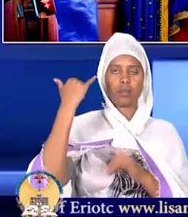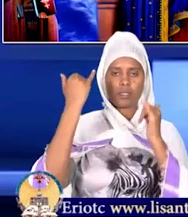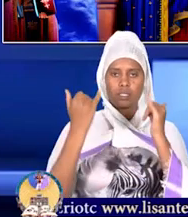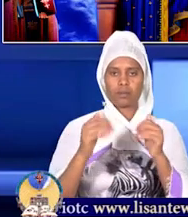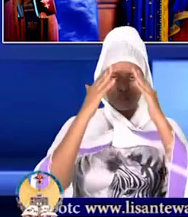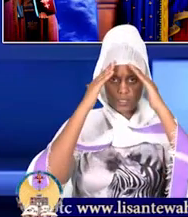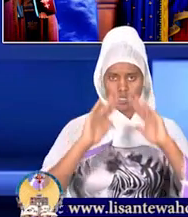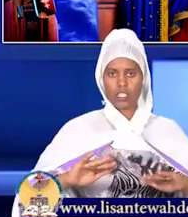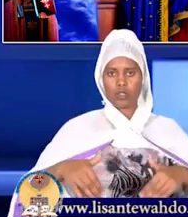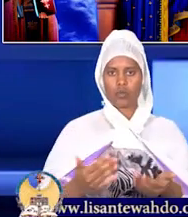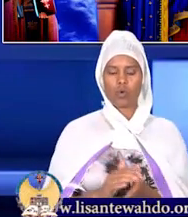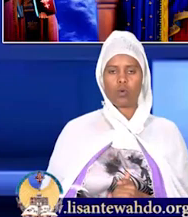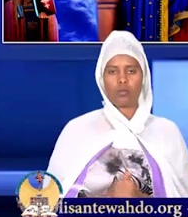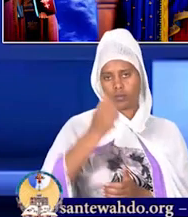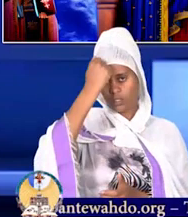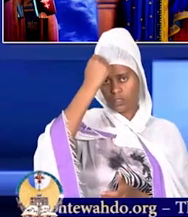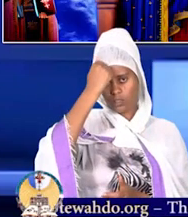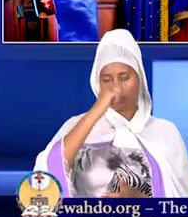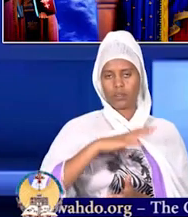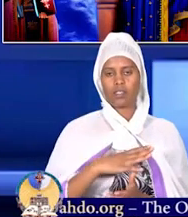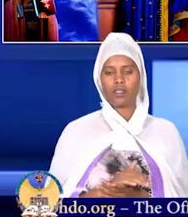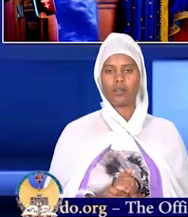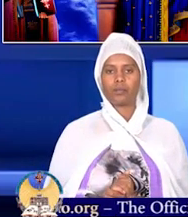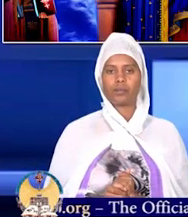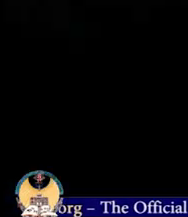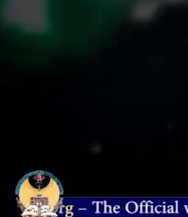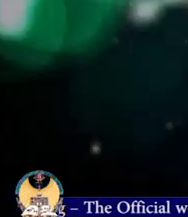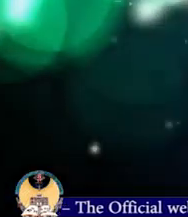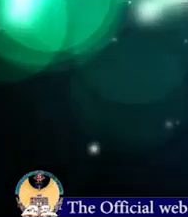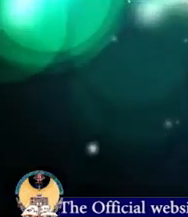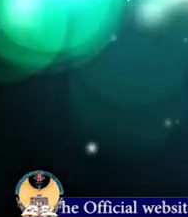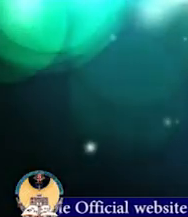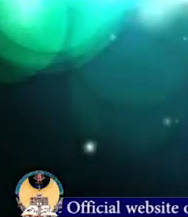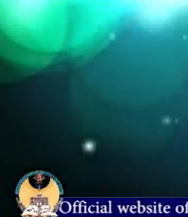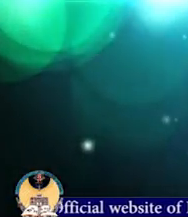ክብሪ ፀጋ ሂብዎም ንዝክሮም ዘለና።